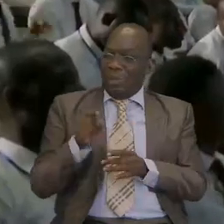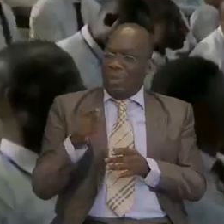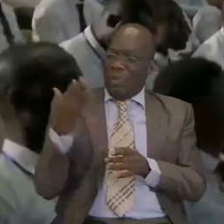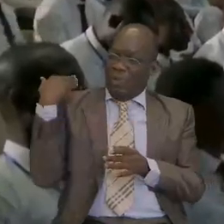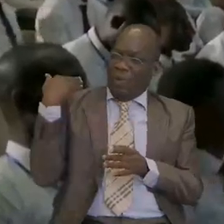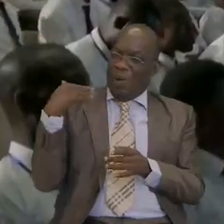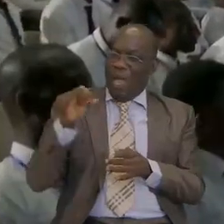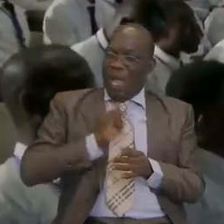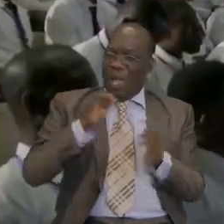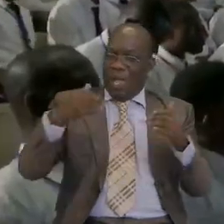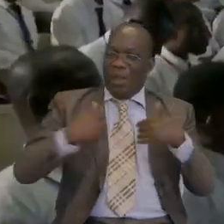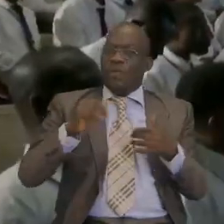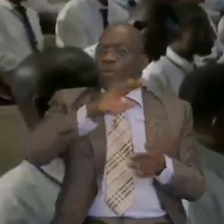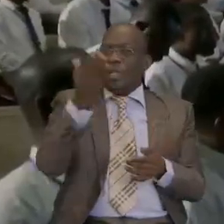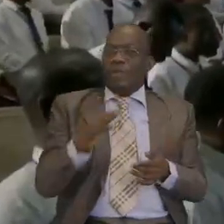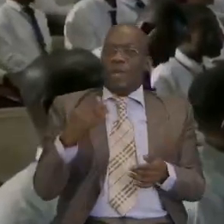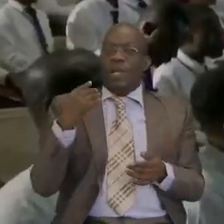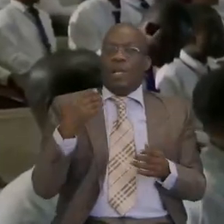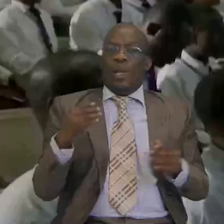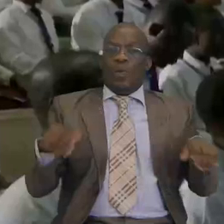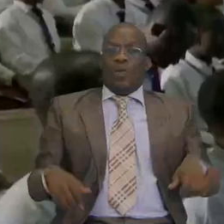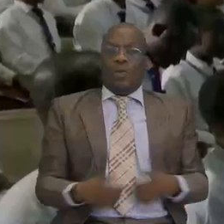n'ai jamais affronté ceci avant.